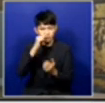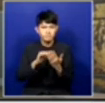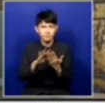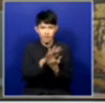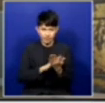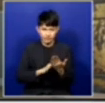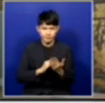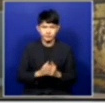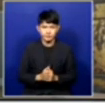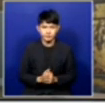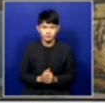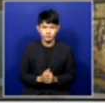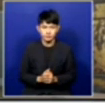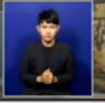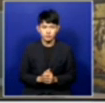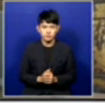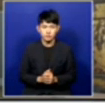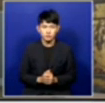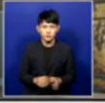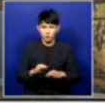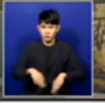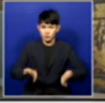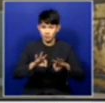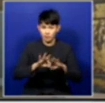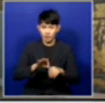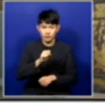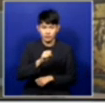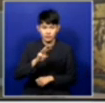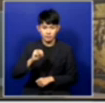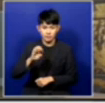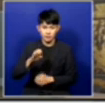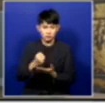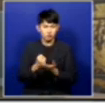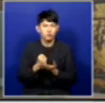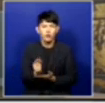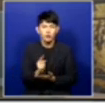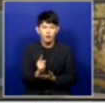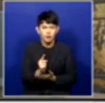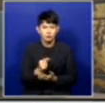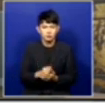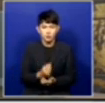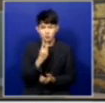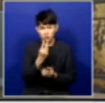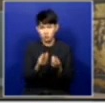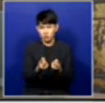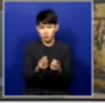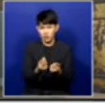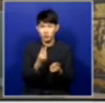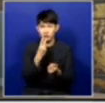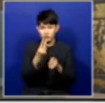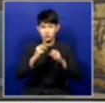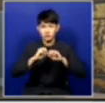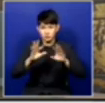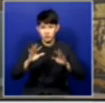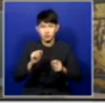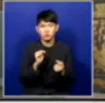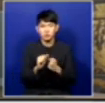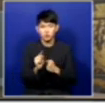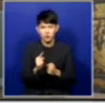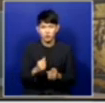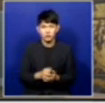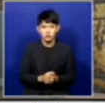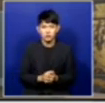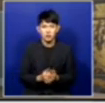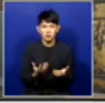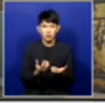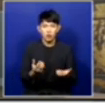ครับความสำคัญของบทบาท SME ไทยท่านประธานครับตัวเลขได้แสดงให้เห็นถึงมูลค่าของการส่งออก